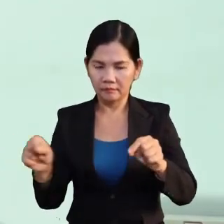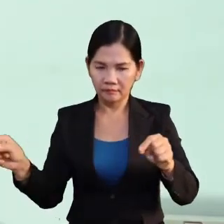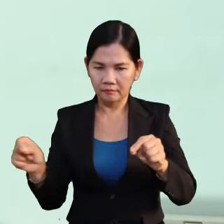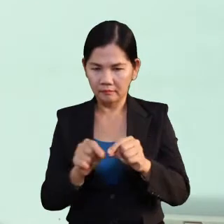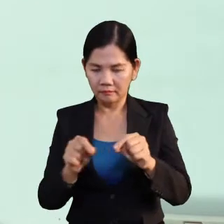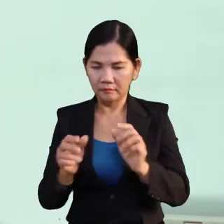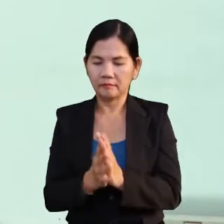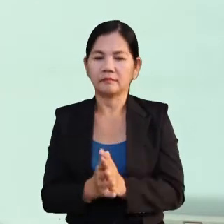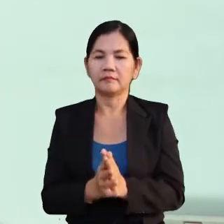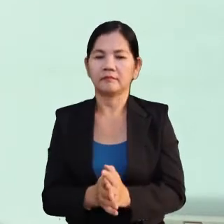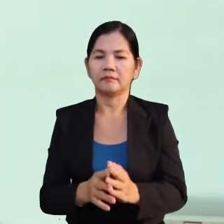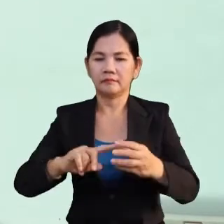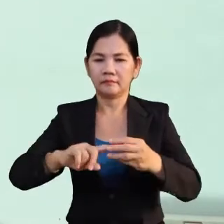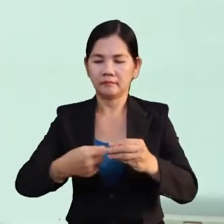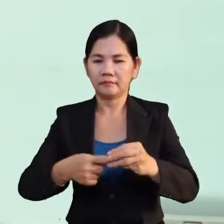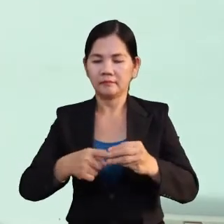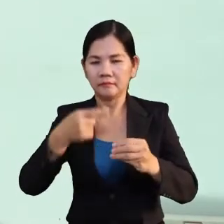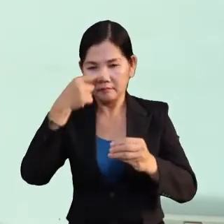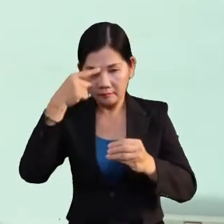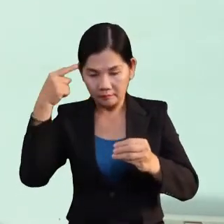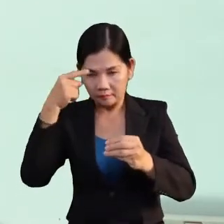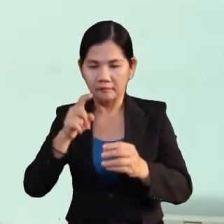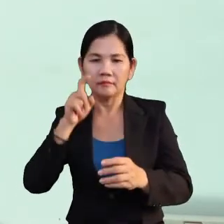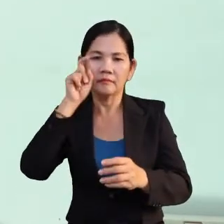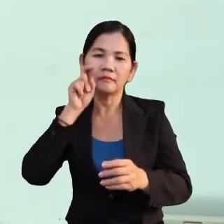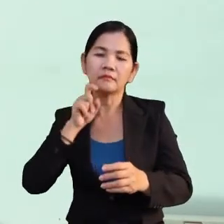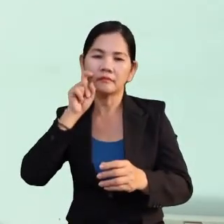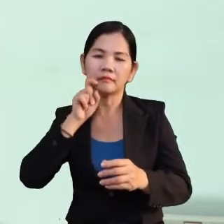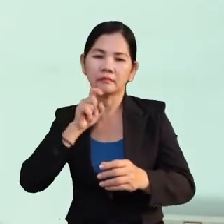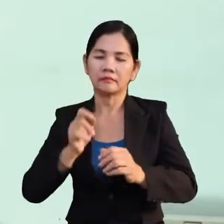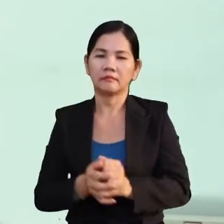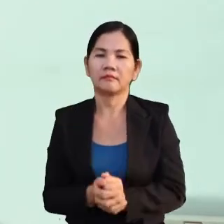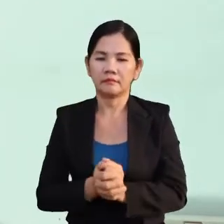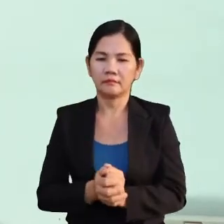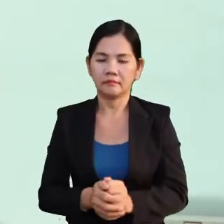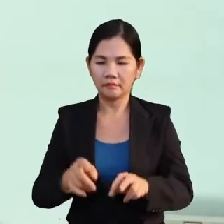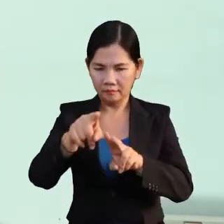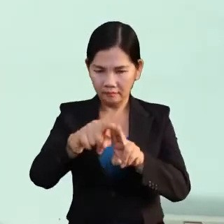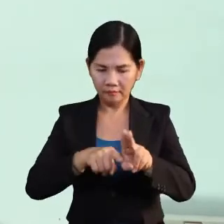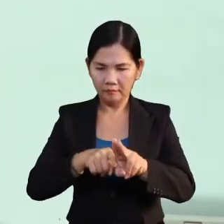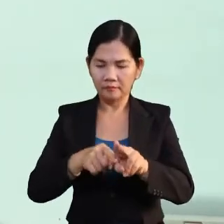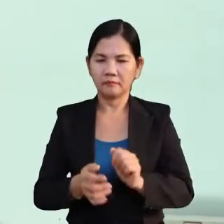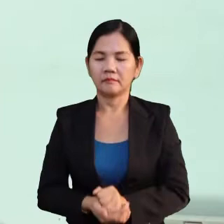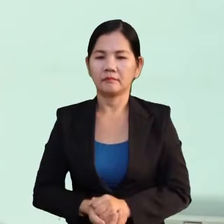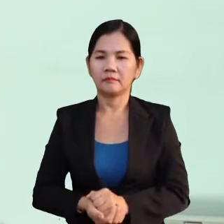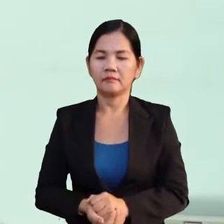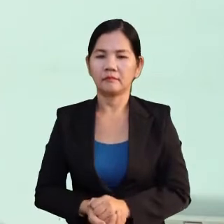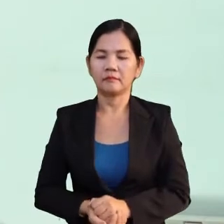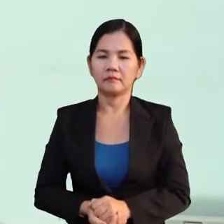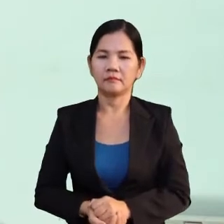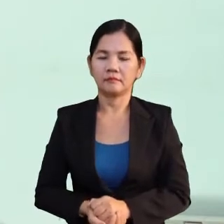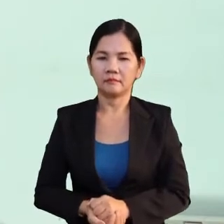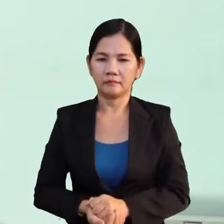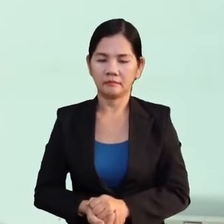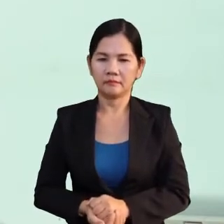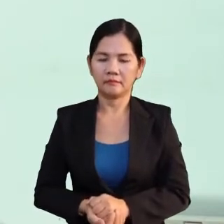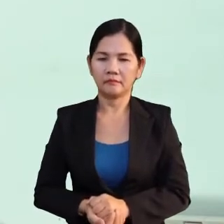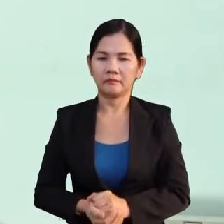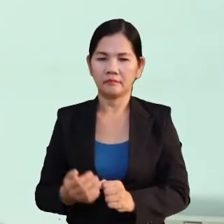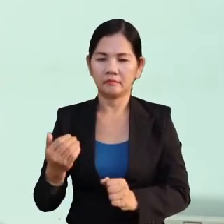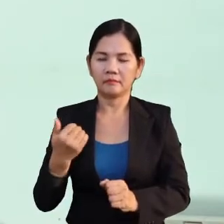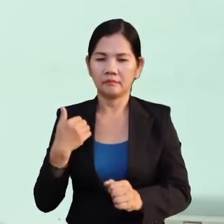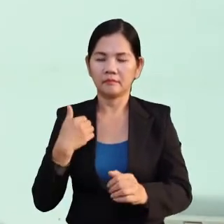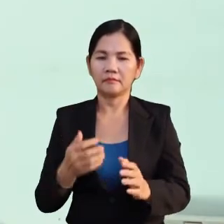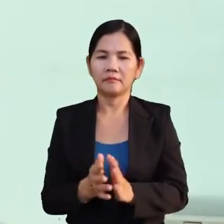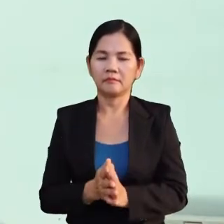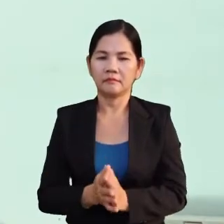នោះសម្រាប់ដាក់ខ្មៅដៃឬក៏ចោះលបចាមានបន្ទាត់មានអីទៀតកូនចាមានចោះល